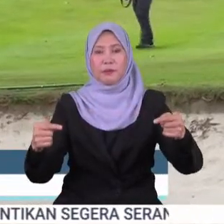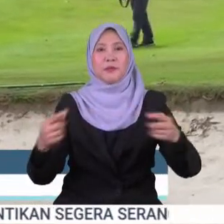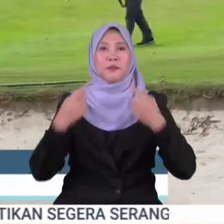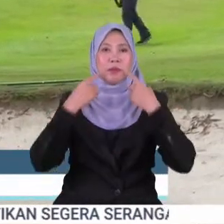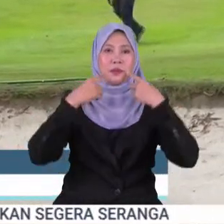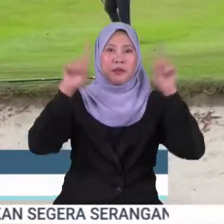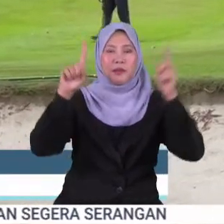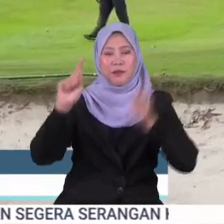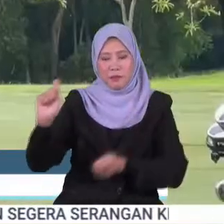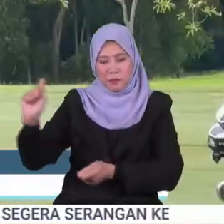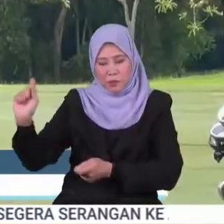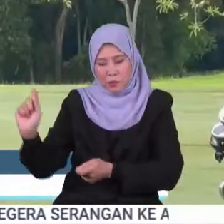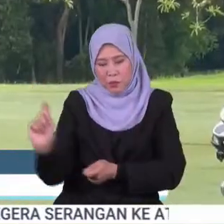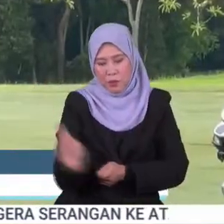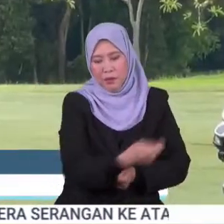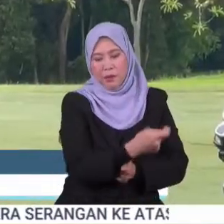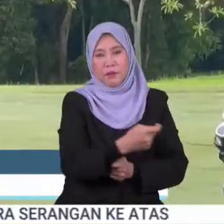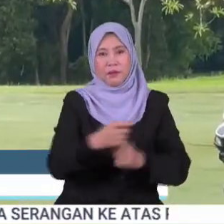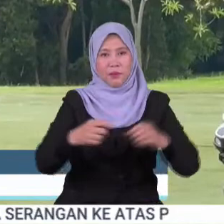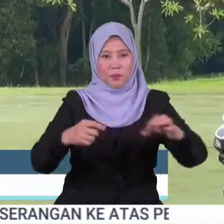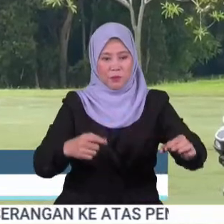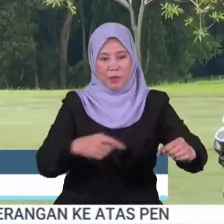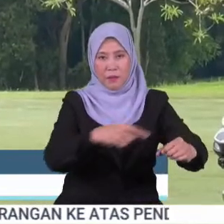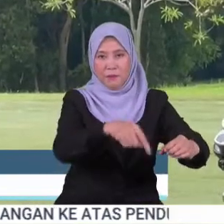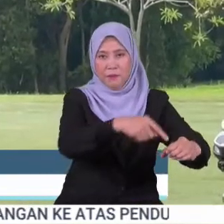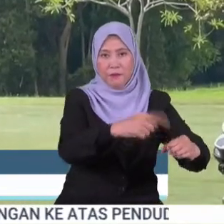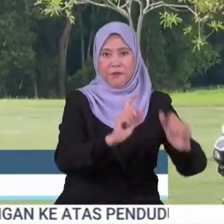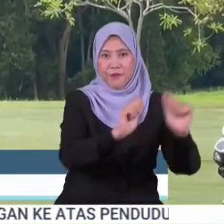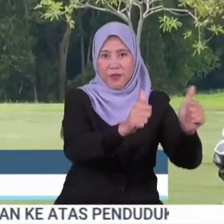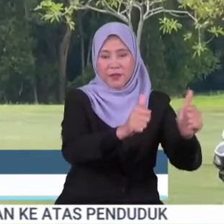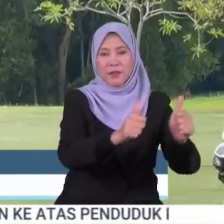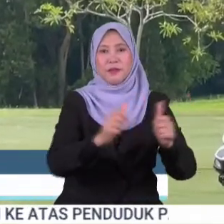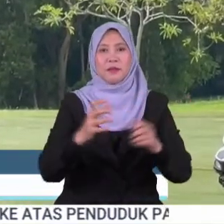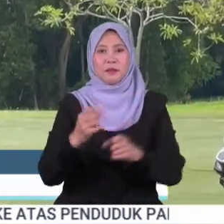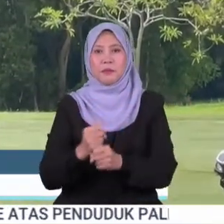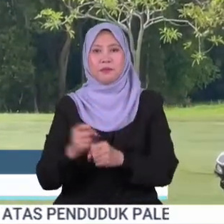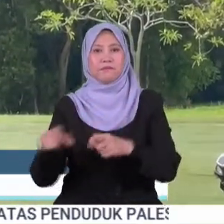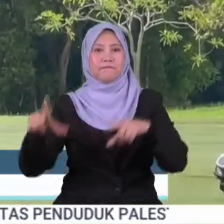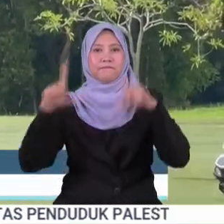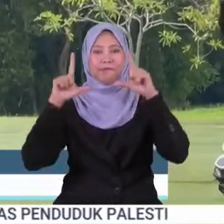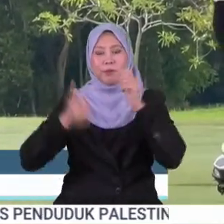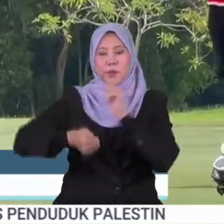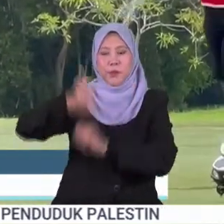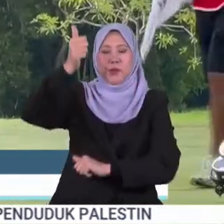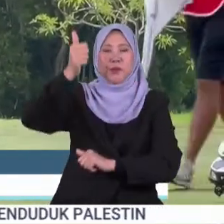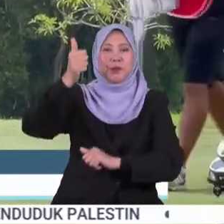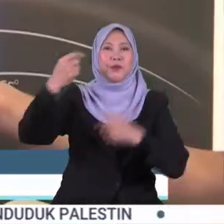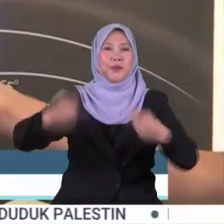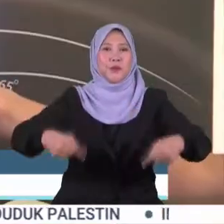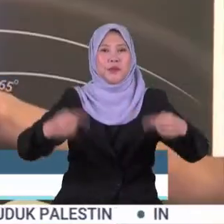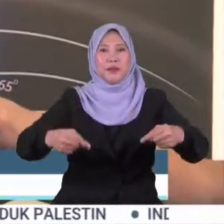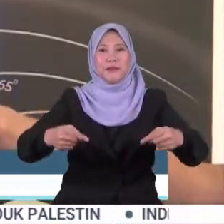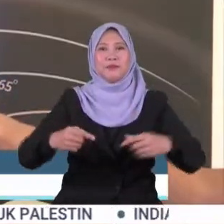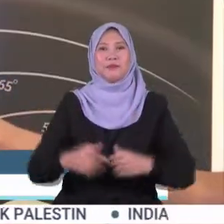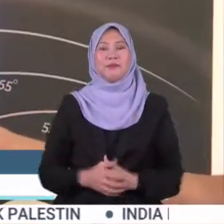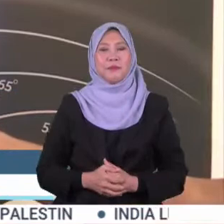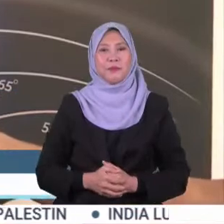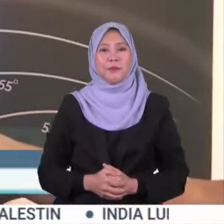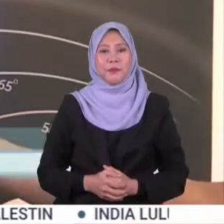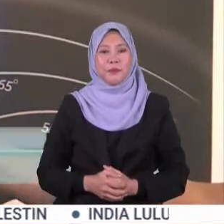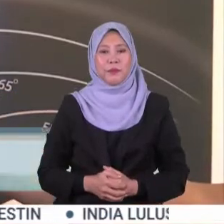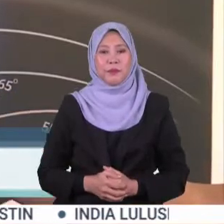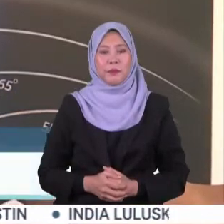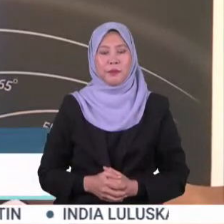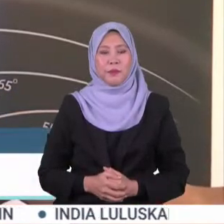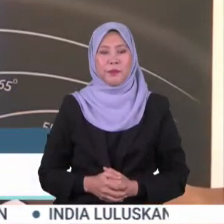berjaya melakukan pukulan birdie pada lubang pertama sekaligus membolehkannya bergelar juara pada kejohanan tersebut. I think today, you